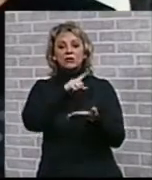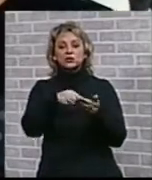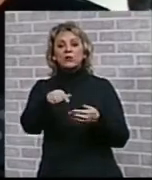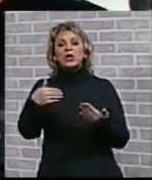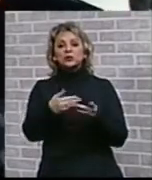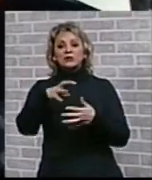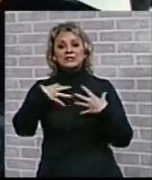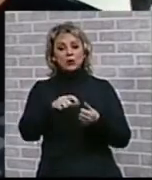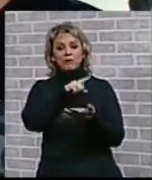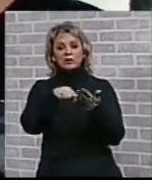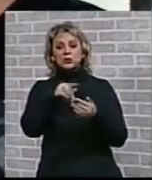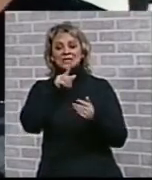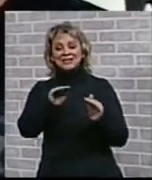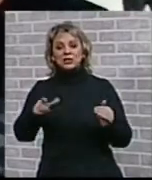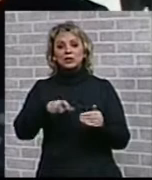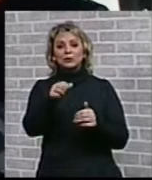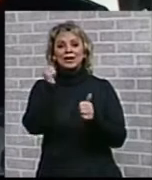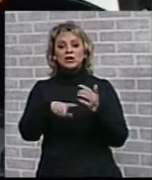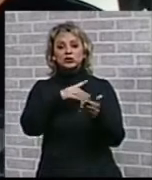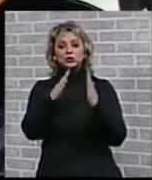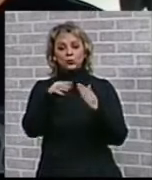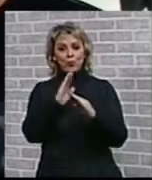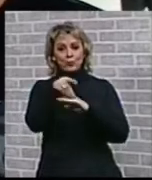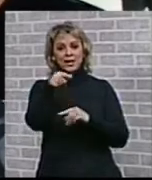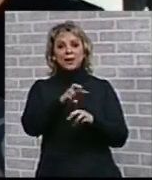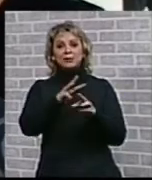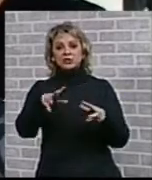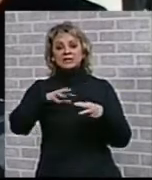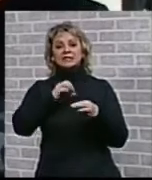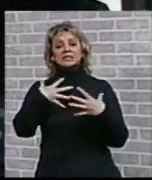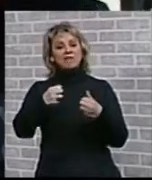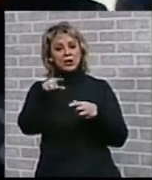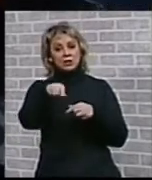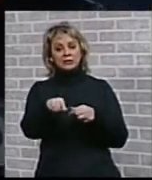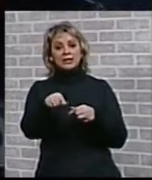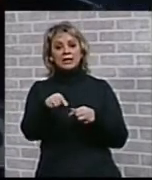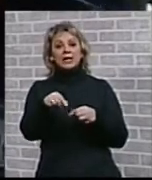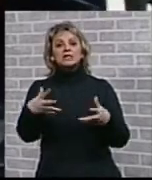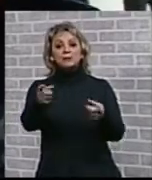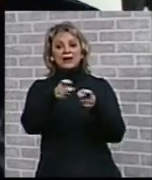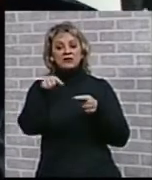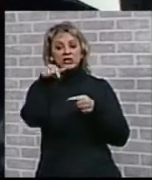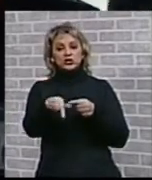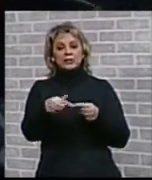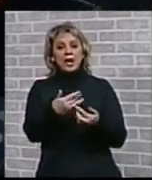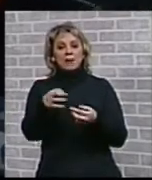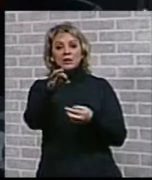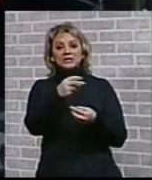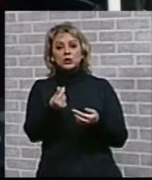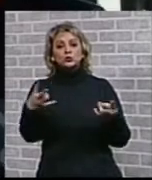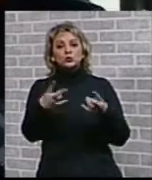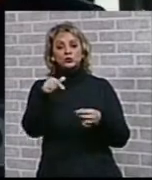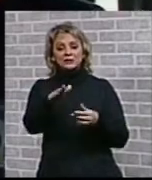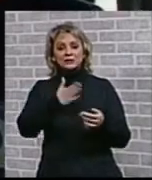Ростов», «Здоровый Ростов», «Тихий дом», «Здоровье в каждый дом», который под эгидой Министерства здравоохранения. С привлечением областных спецслужб, то есть